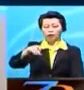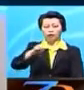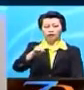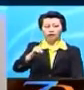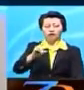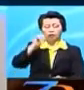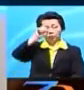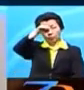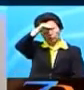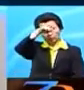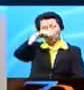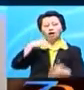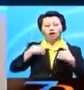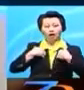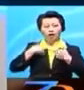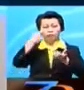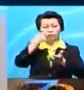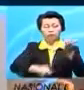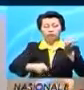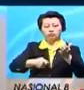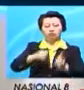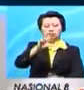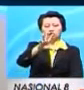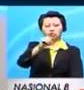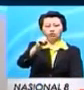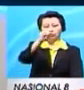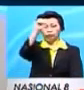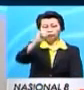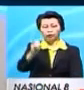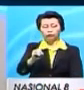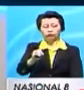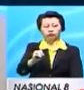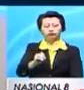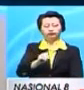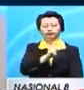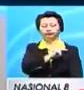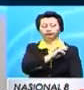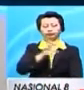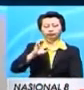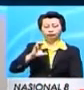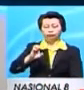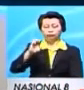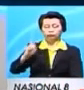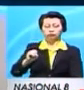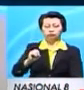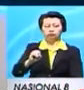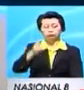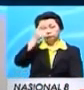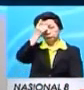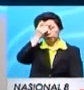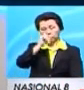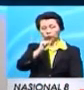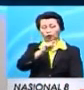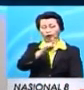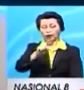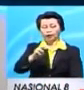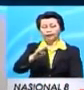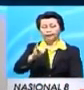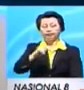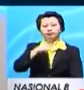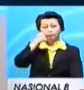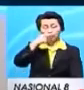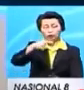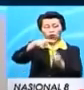Sunway akan menikmati diskaun tambang 50%. Ketua Pegawai Eksekutif Prasarana Malaysia Berhad, Dato' Azmi Abdul Aziz